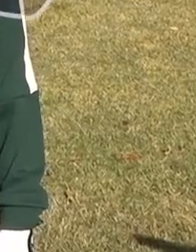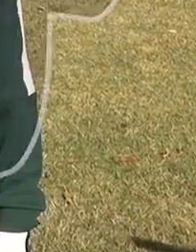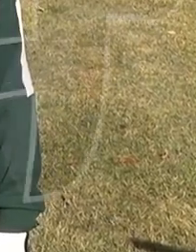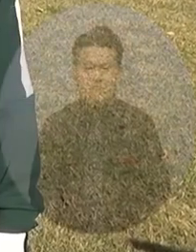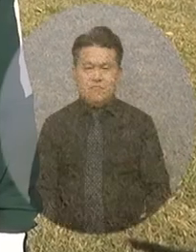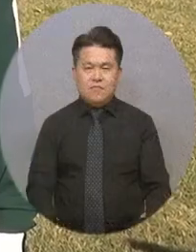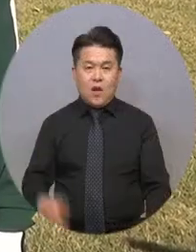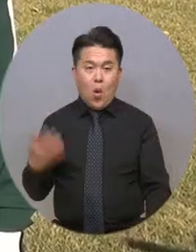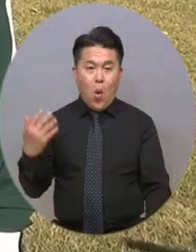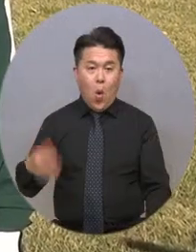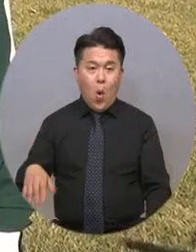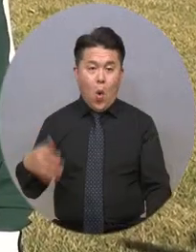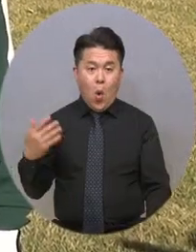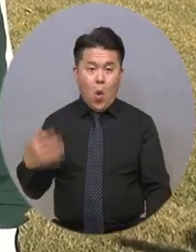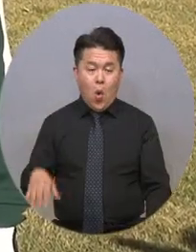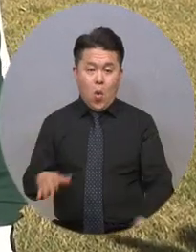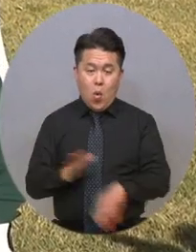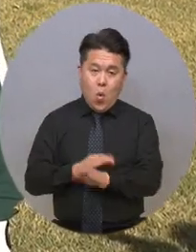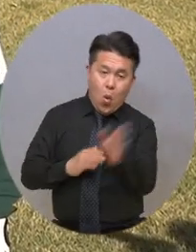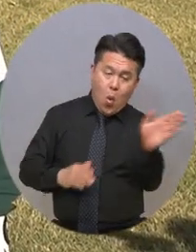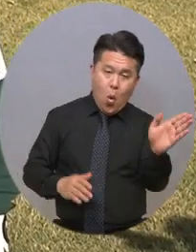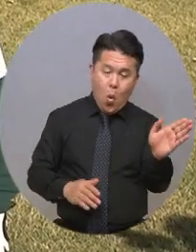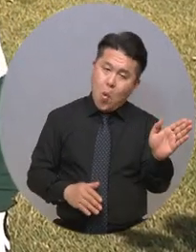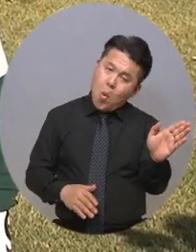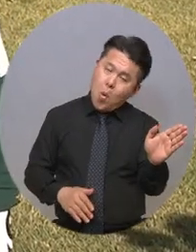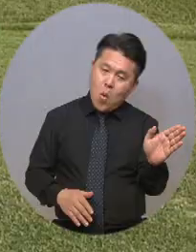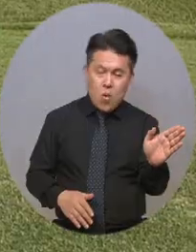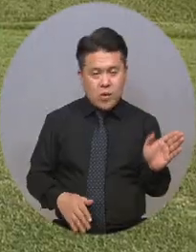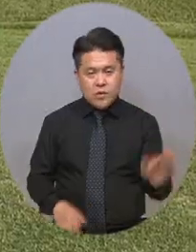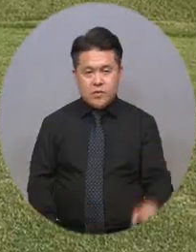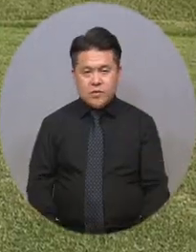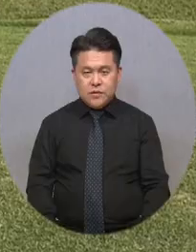우와, 다 왜 왼쪽으로 갔지? 오른쪽 스몰.